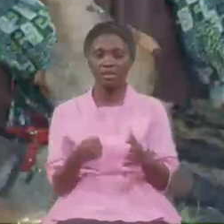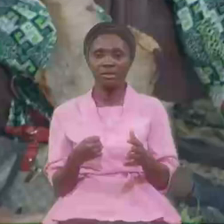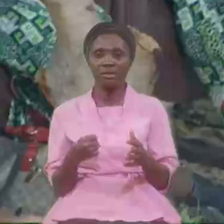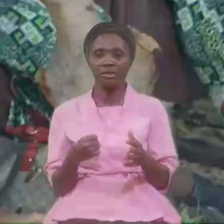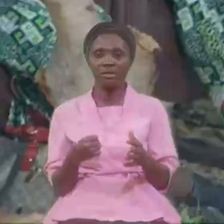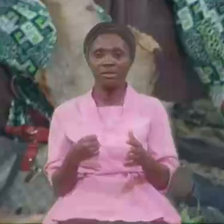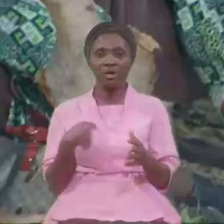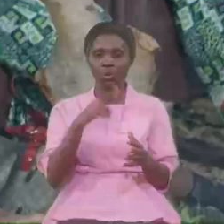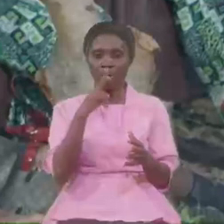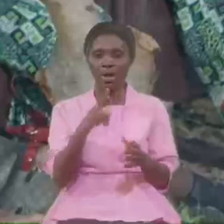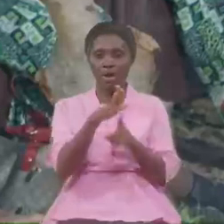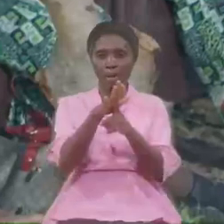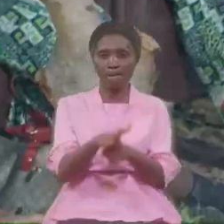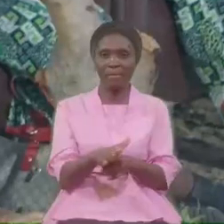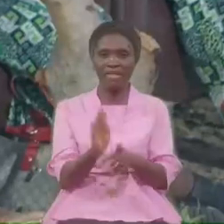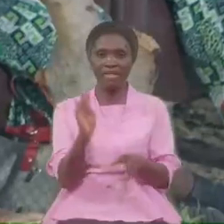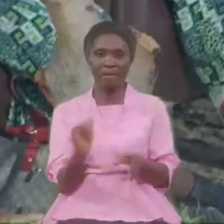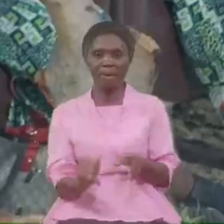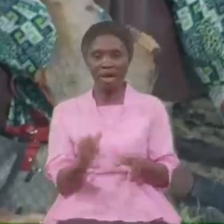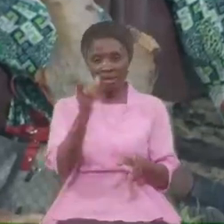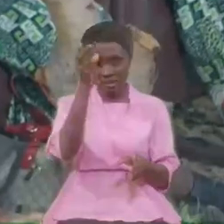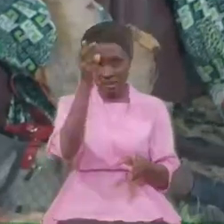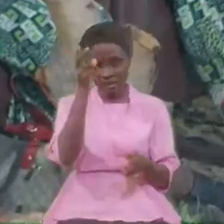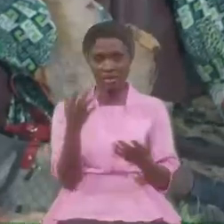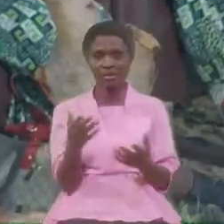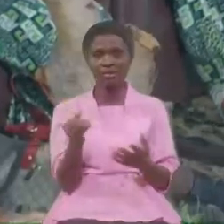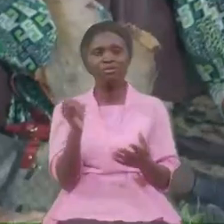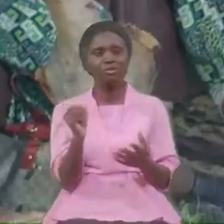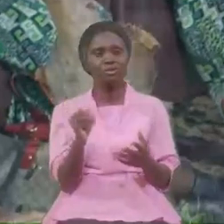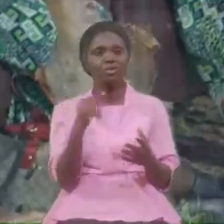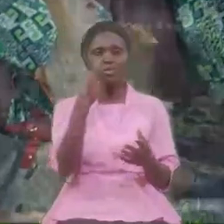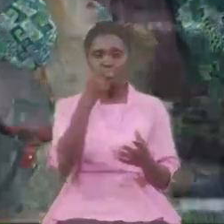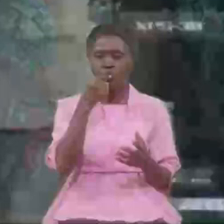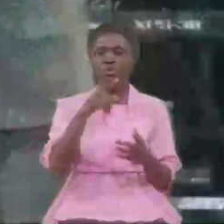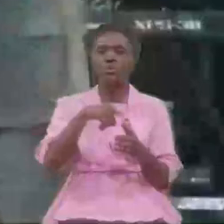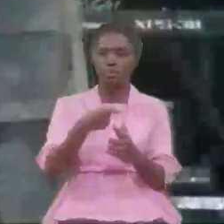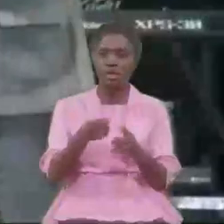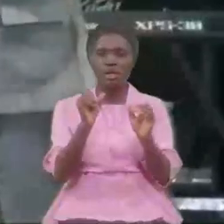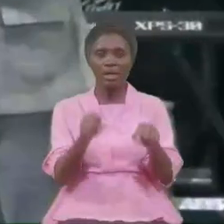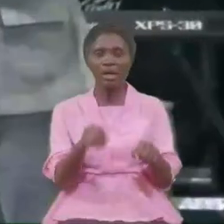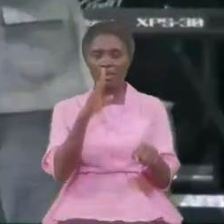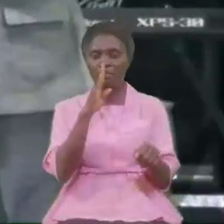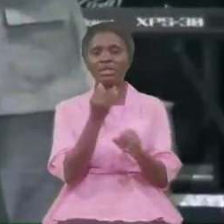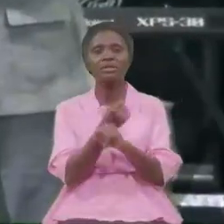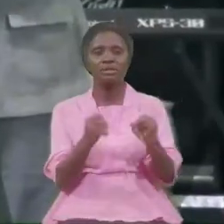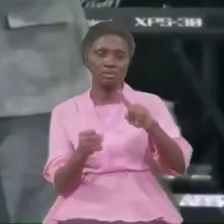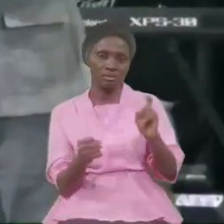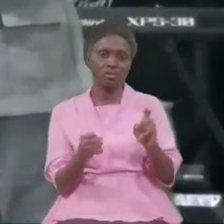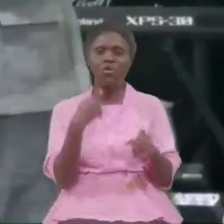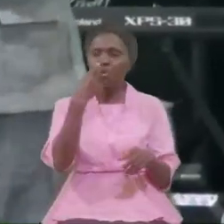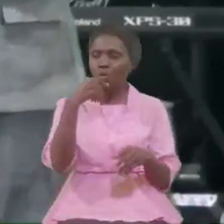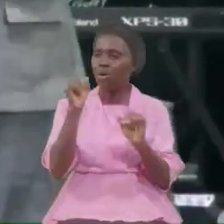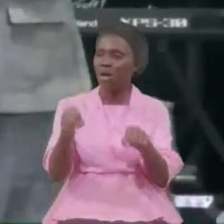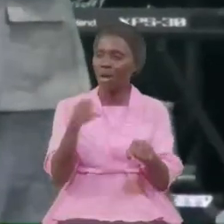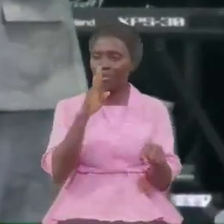et nous sommes tourmentés, opprimés par Satan. Qui peut donc être sauvé? Qui peut